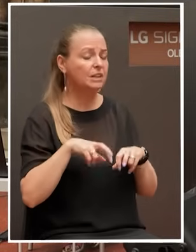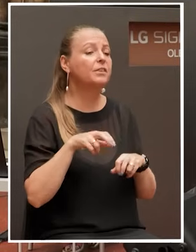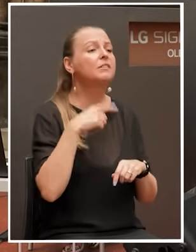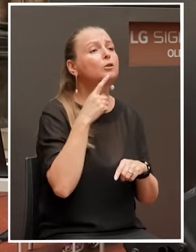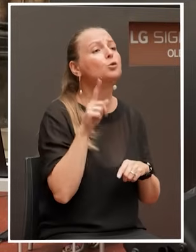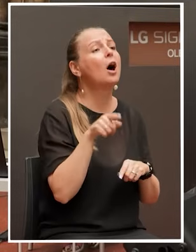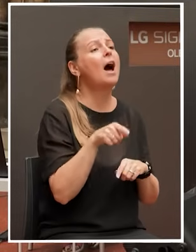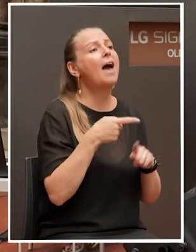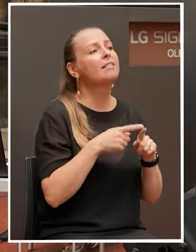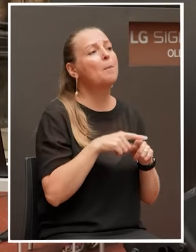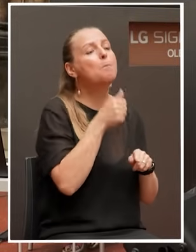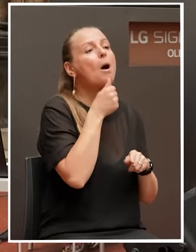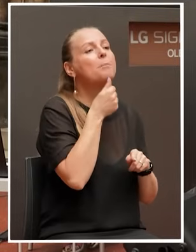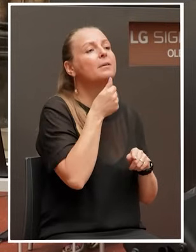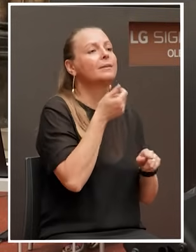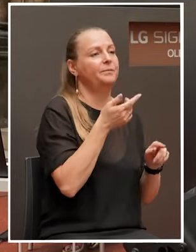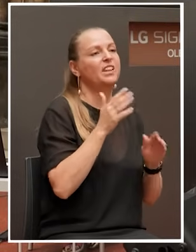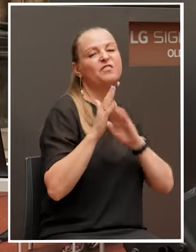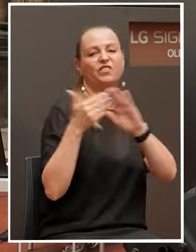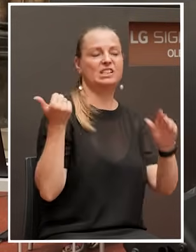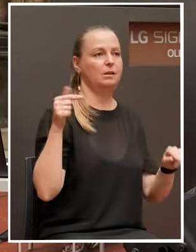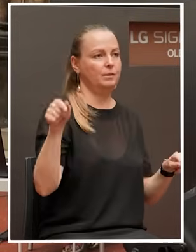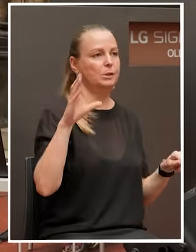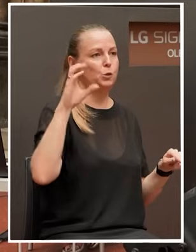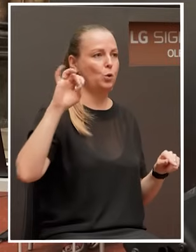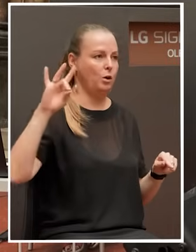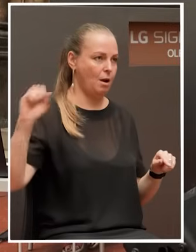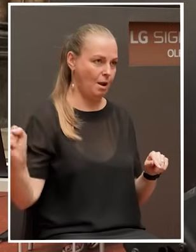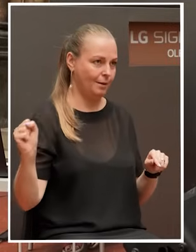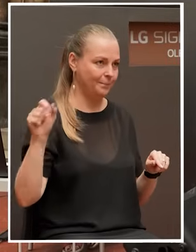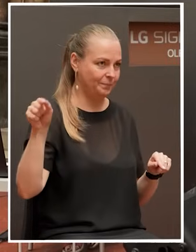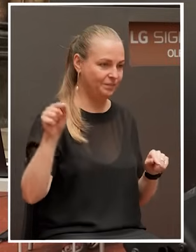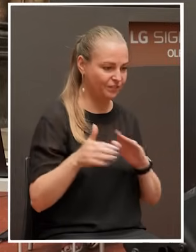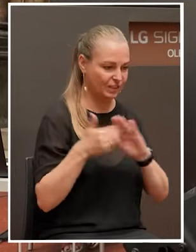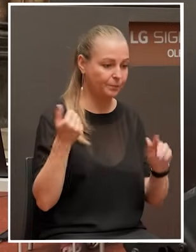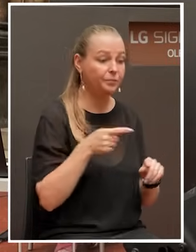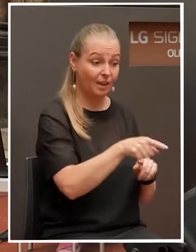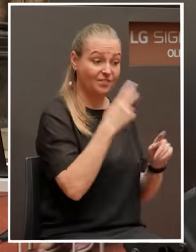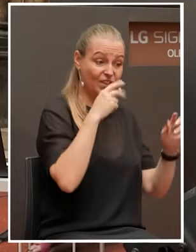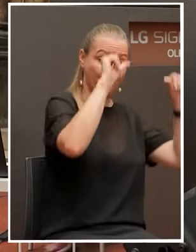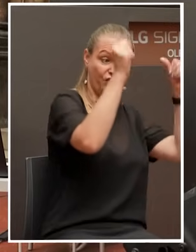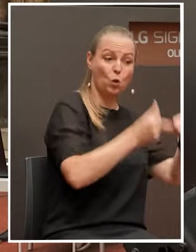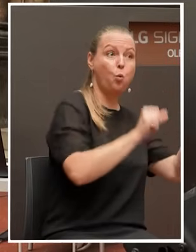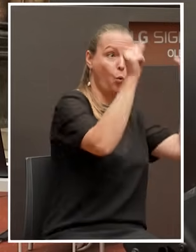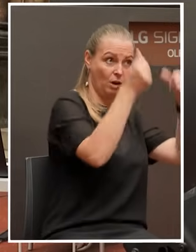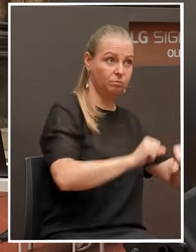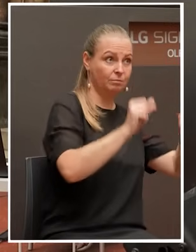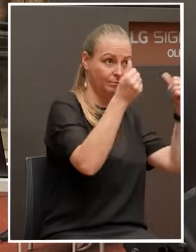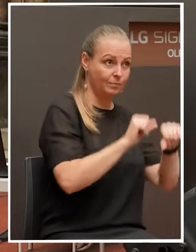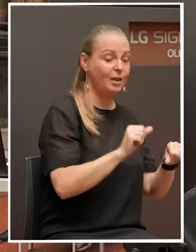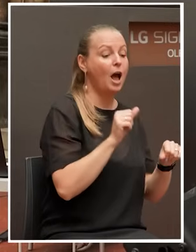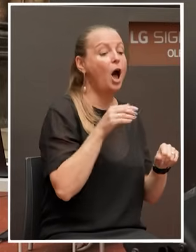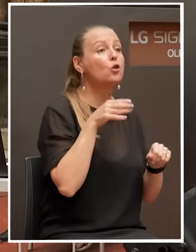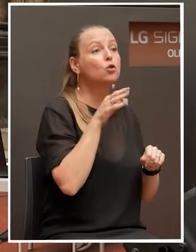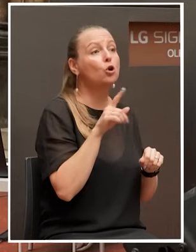попытка ответить на вызов Сюра. Ну вот я вам напомню, да, это фигуративная картина, это то, чем, собственно говоря, Моне